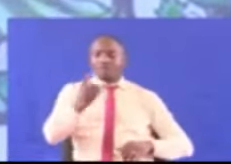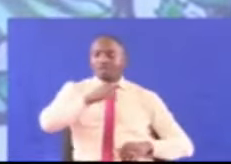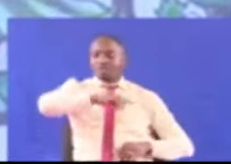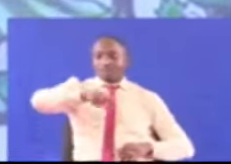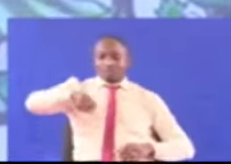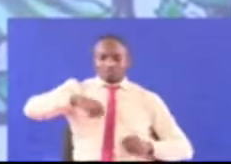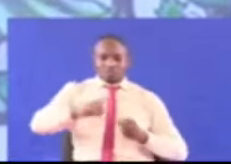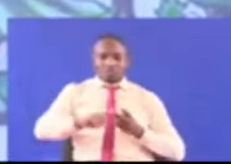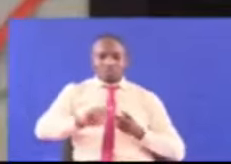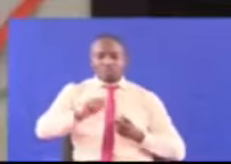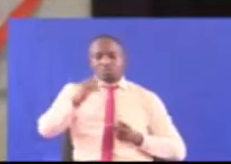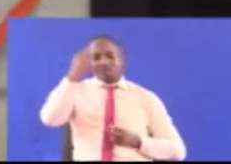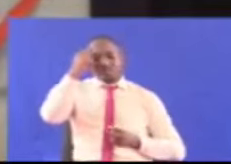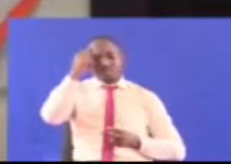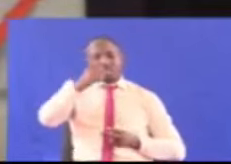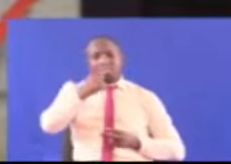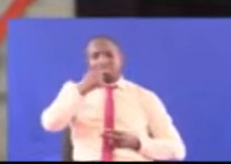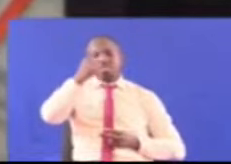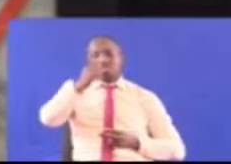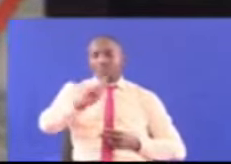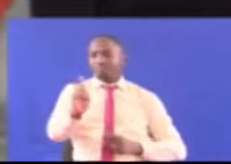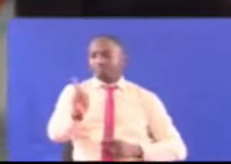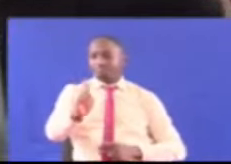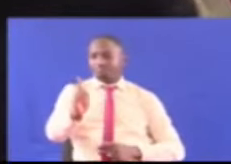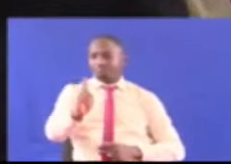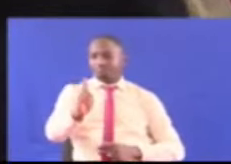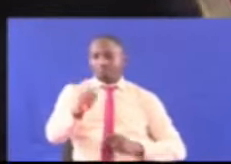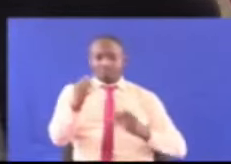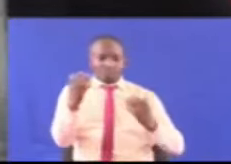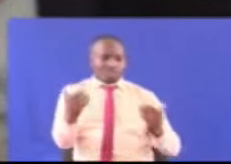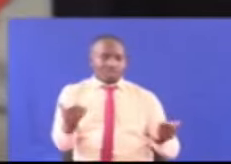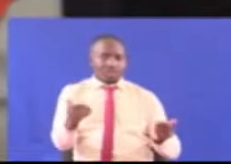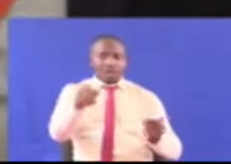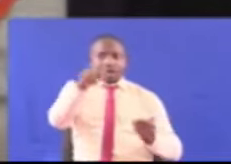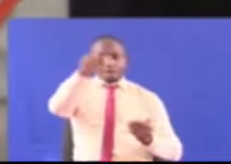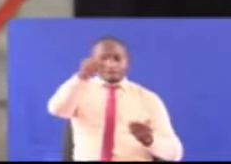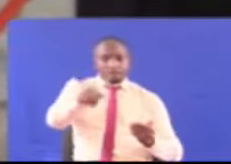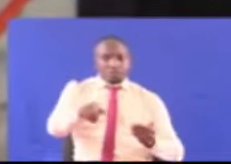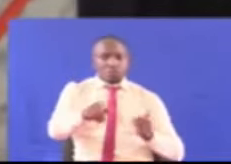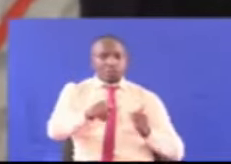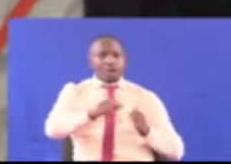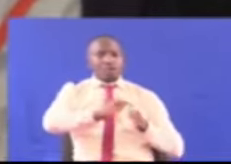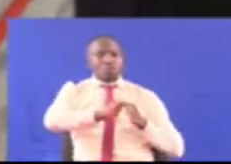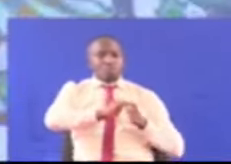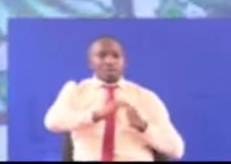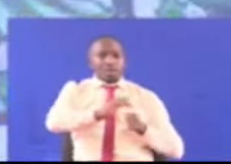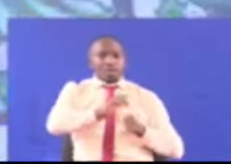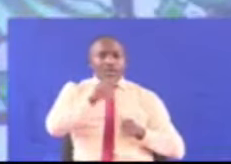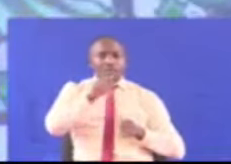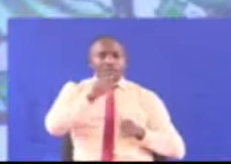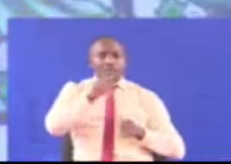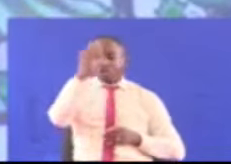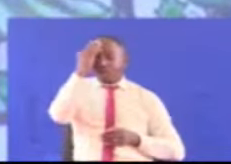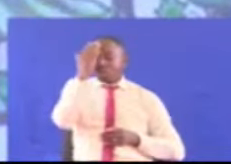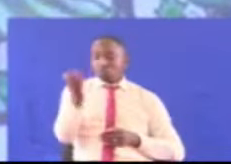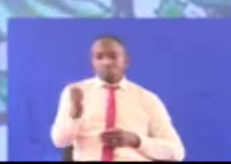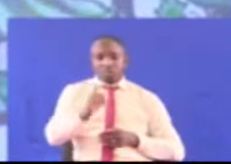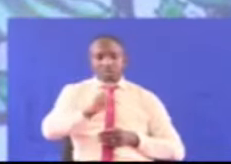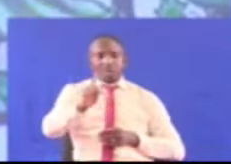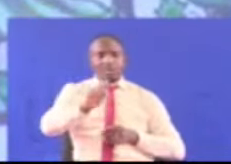sifa. Na katika mazingira hayo mtu anatumika bila ye mwenye kujua kwamba